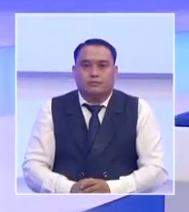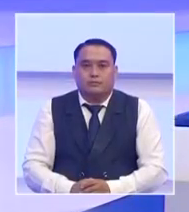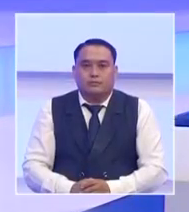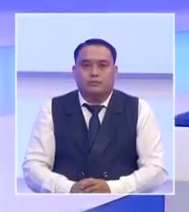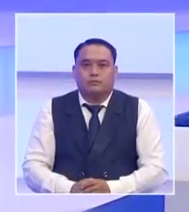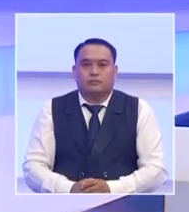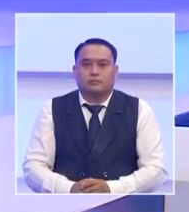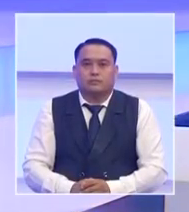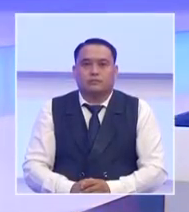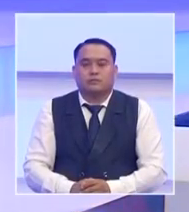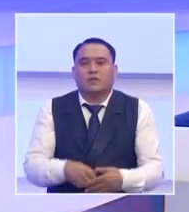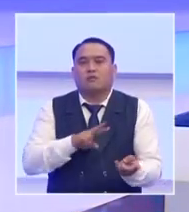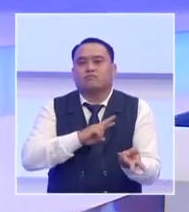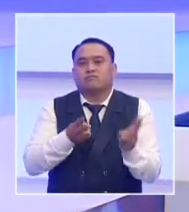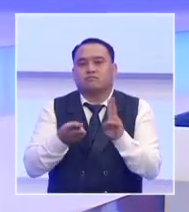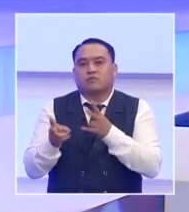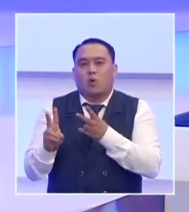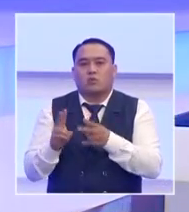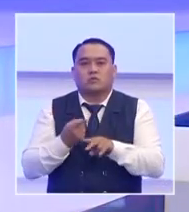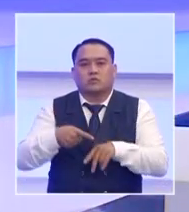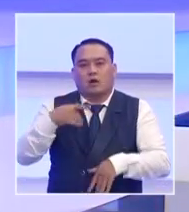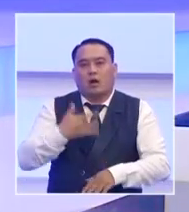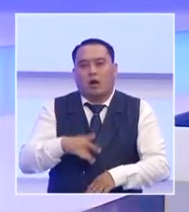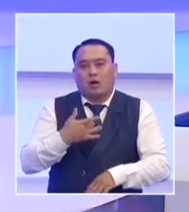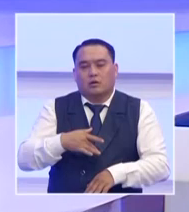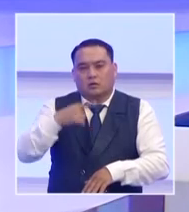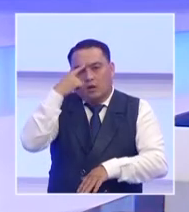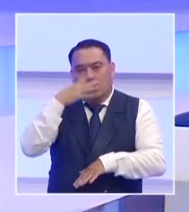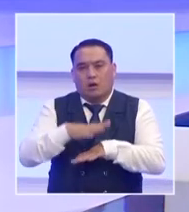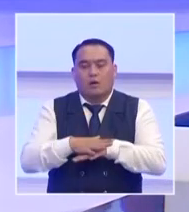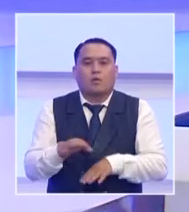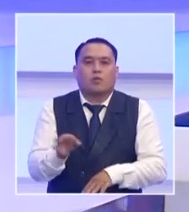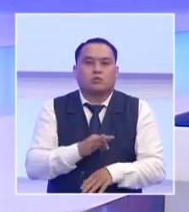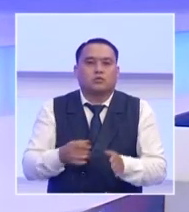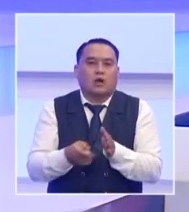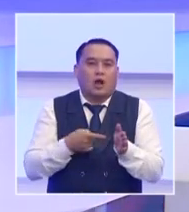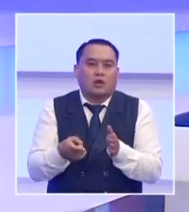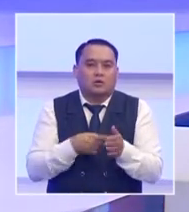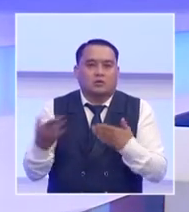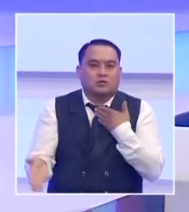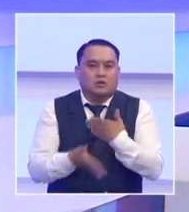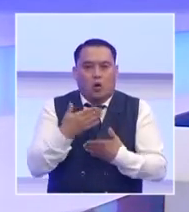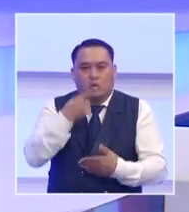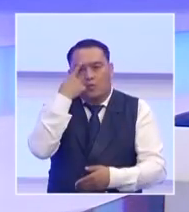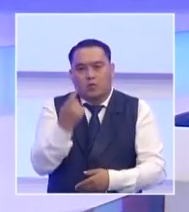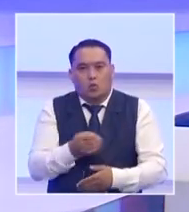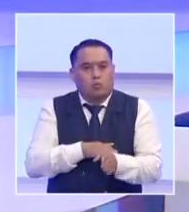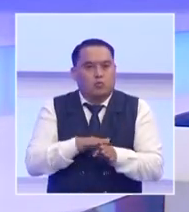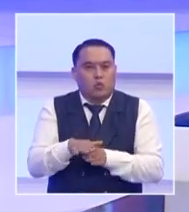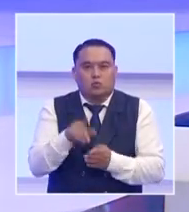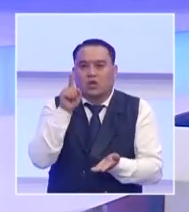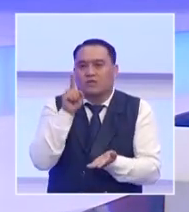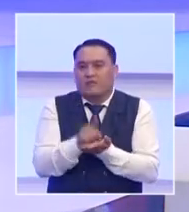за танцевальный флеш-моб на карантине наказали акима в карагандинской области его предупредили о неполном служебном